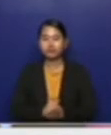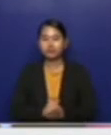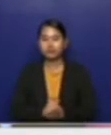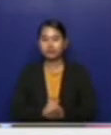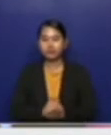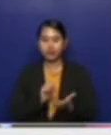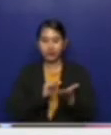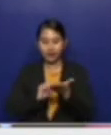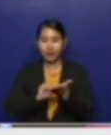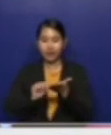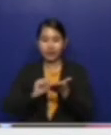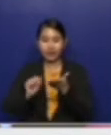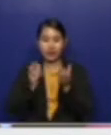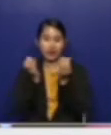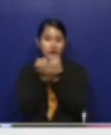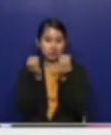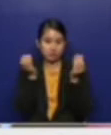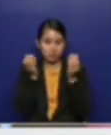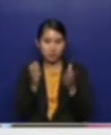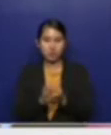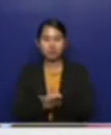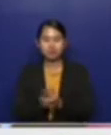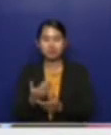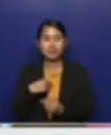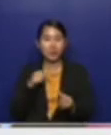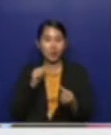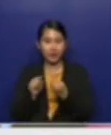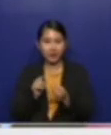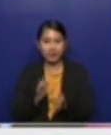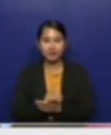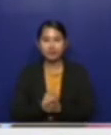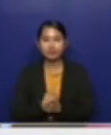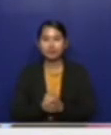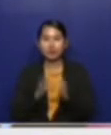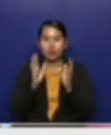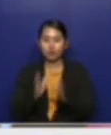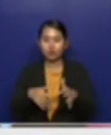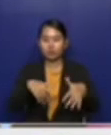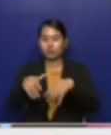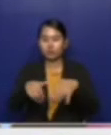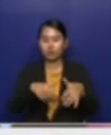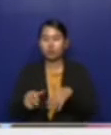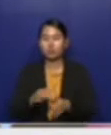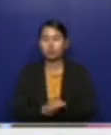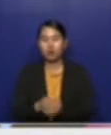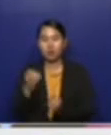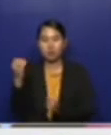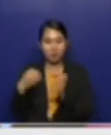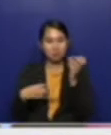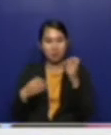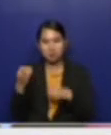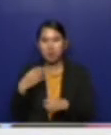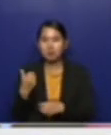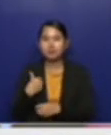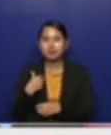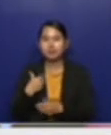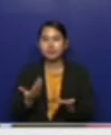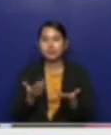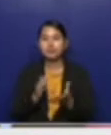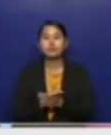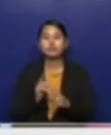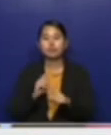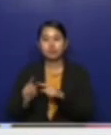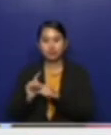แก้ไขรัฐธรรมนูญอย่างวิสามัญก็ได้รับฟังความเห็นของพี่น้องประชาชนอยู่มีการฟังความเห็นของนิสิตนักศึกษ